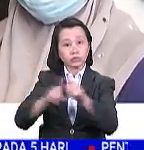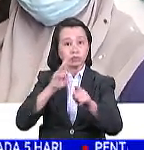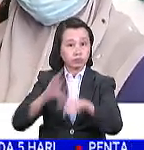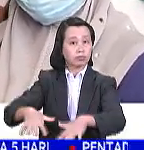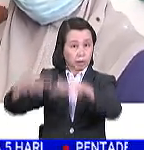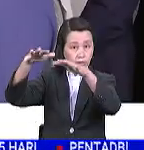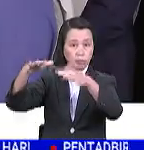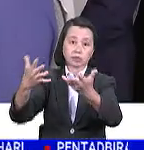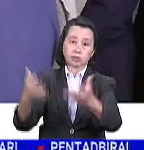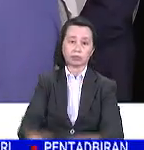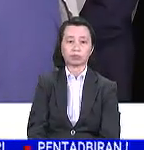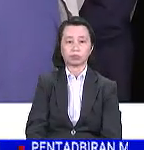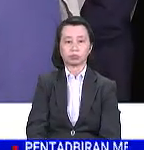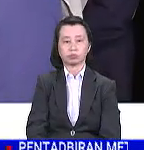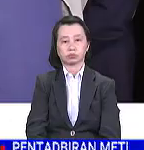itu sendiri.